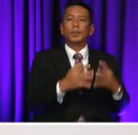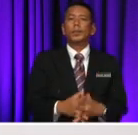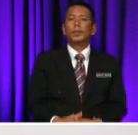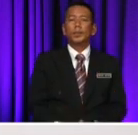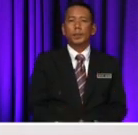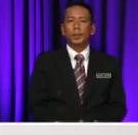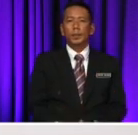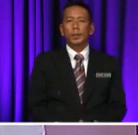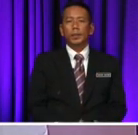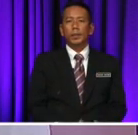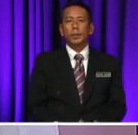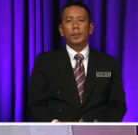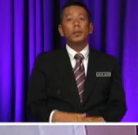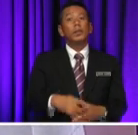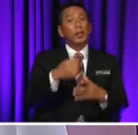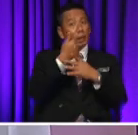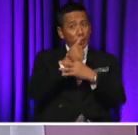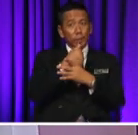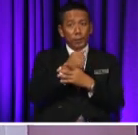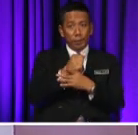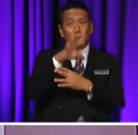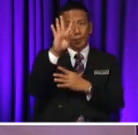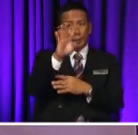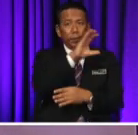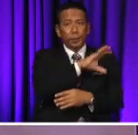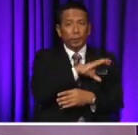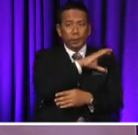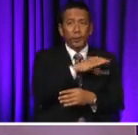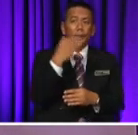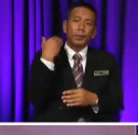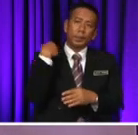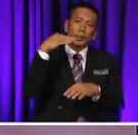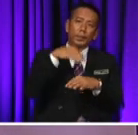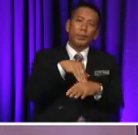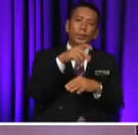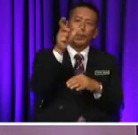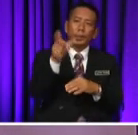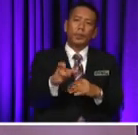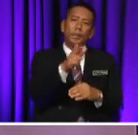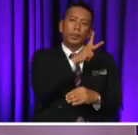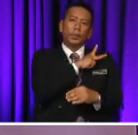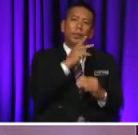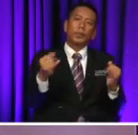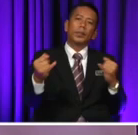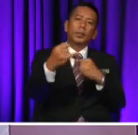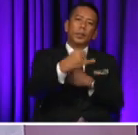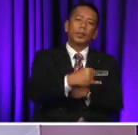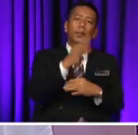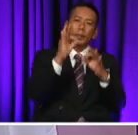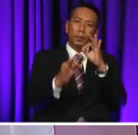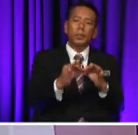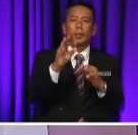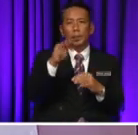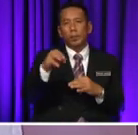jadi ini adalah Diantara empat ciri yang ada pada seorang ketua jabatan jadi sekira anak